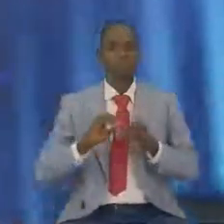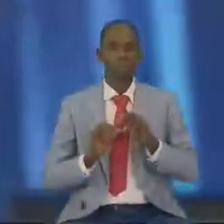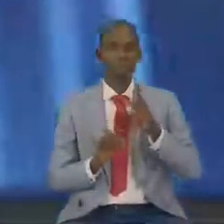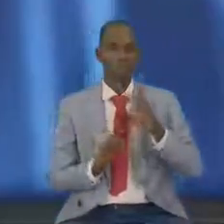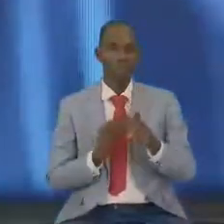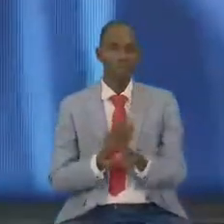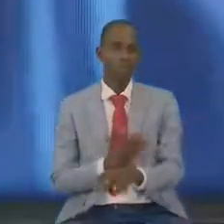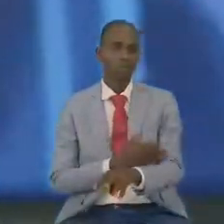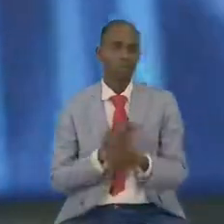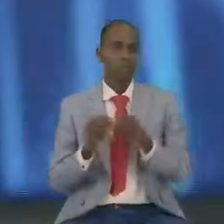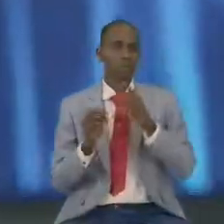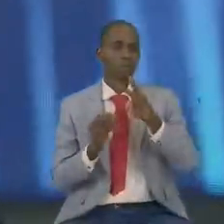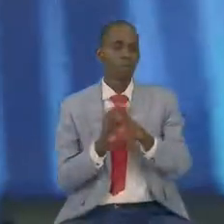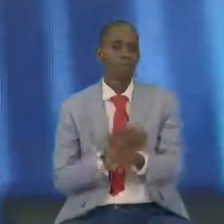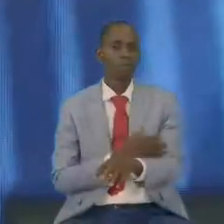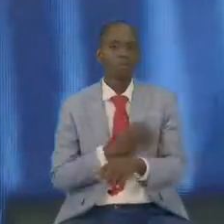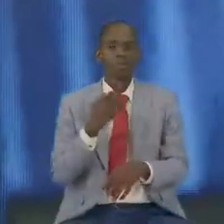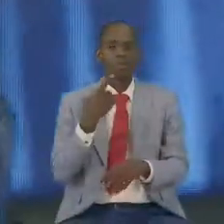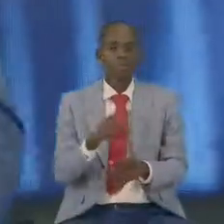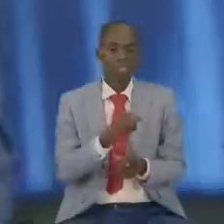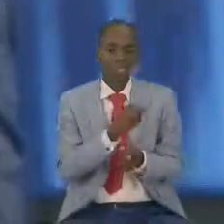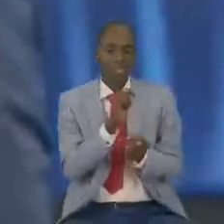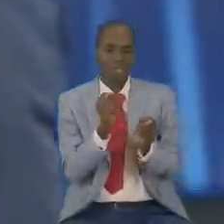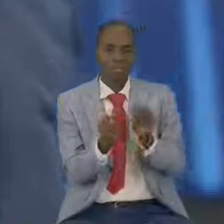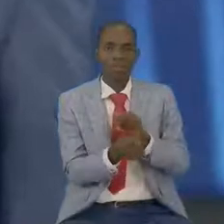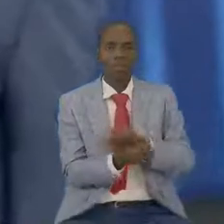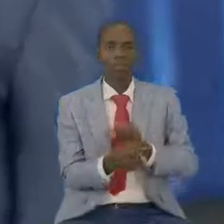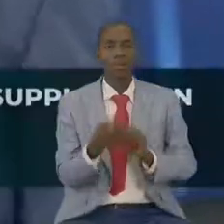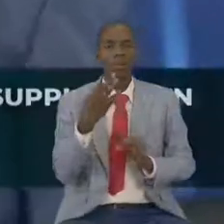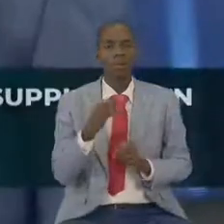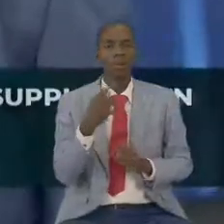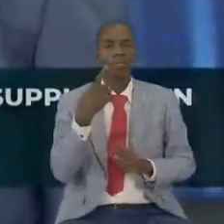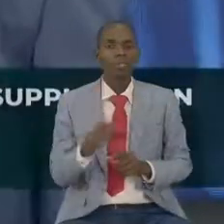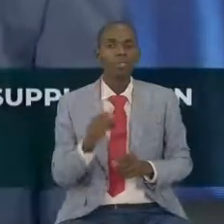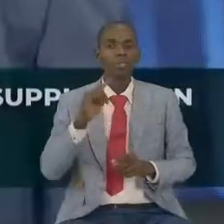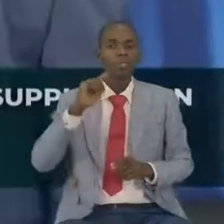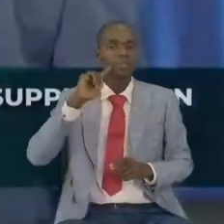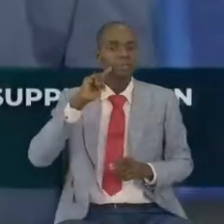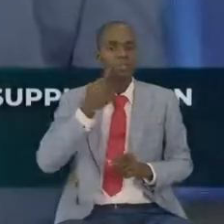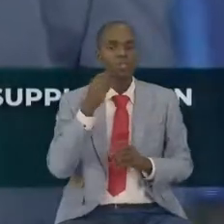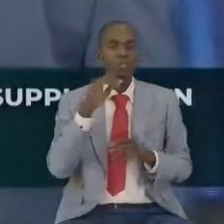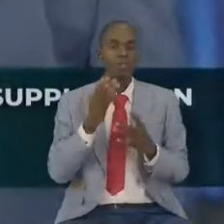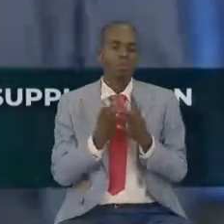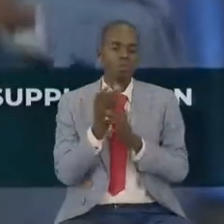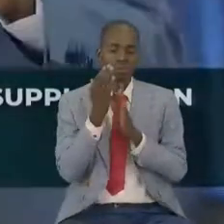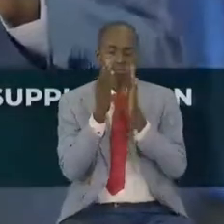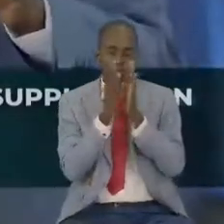Le deuxième élément, c'est la transformation de l'amertume à travers la supplication.